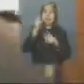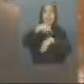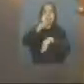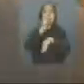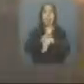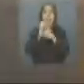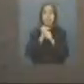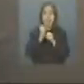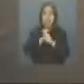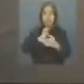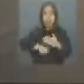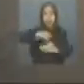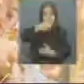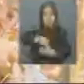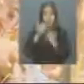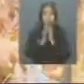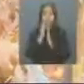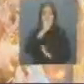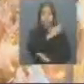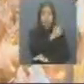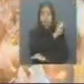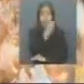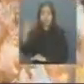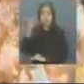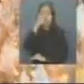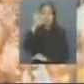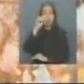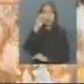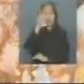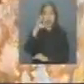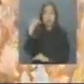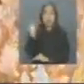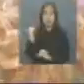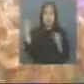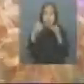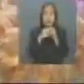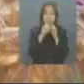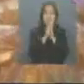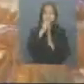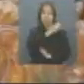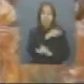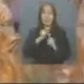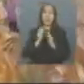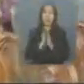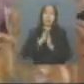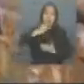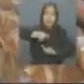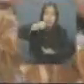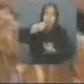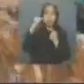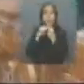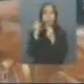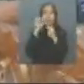ญตักบาตรพระสงฆ์185รูปพร้อมพระราชาคณะ10รูปรวมสวดพระพุทธมนต์เพื่อเสริมความเป็นสิริมง